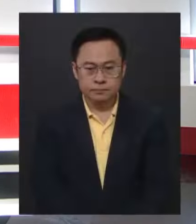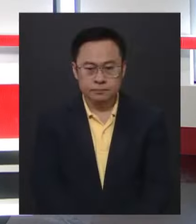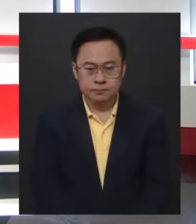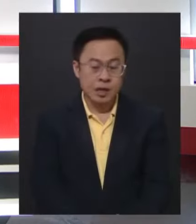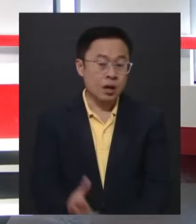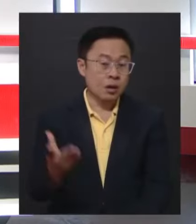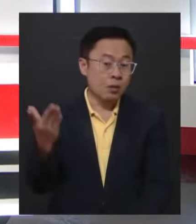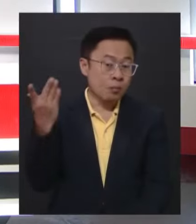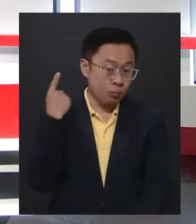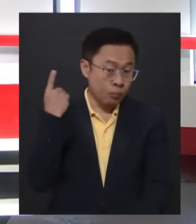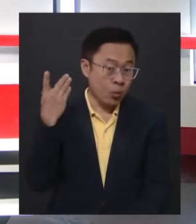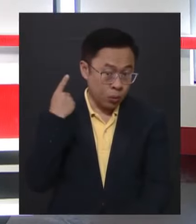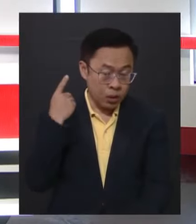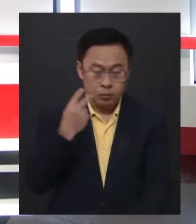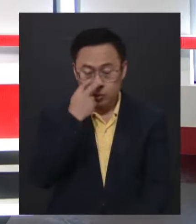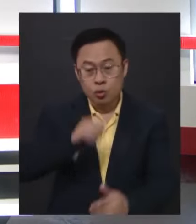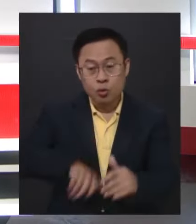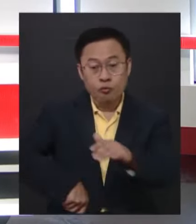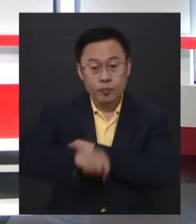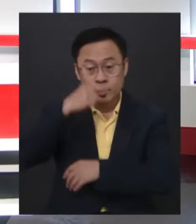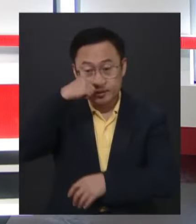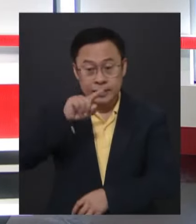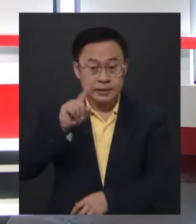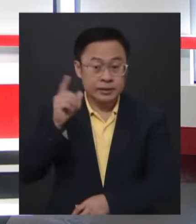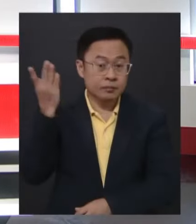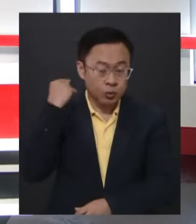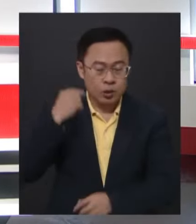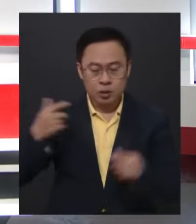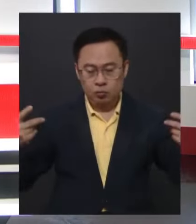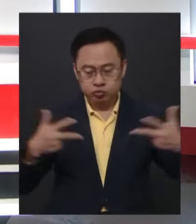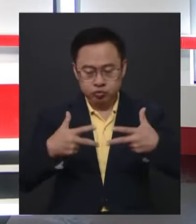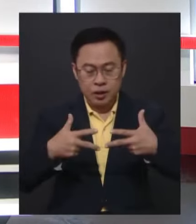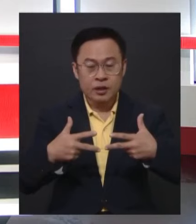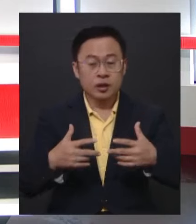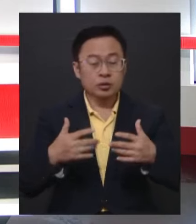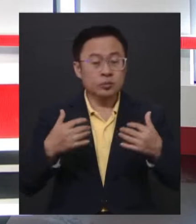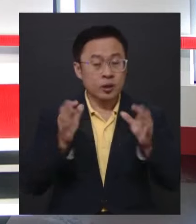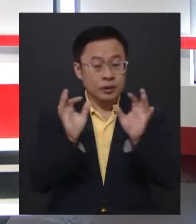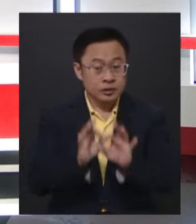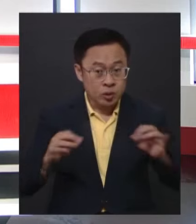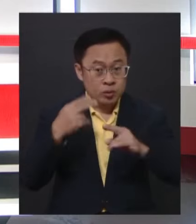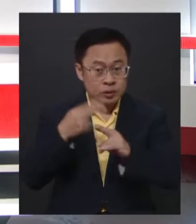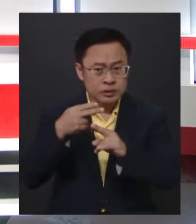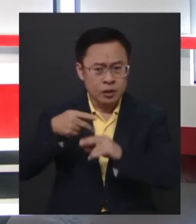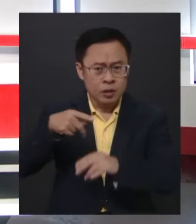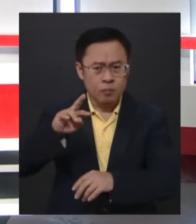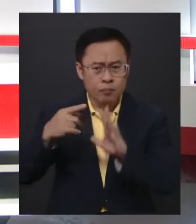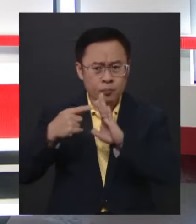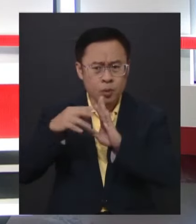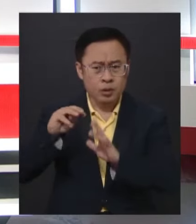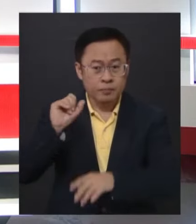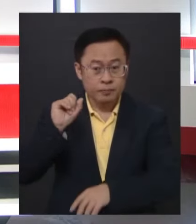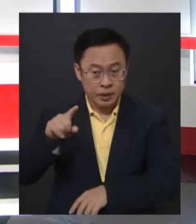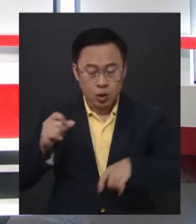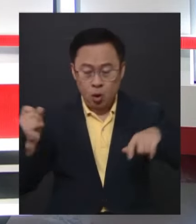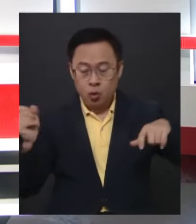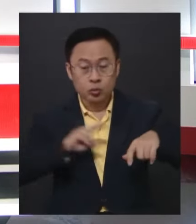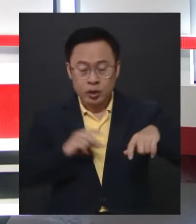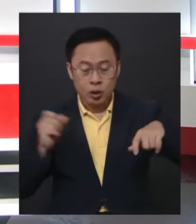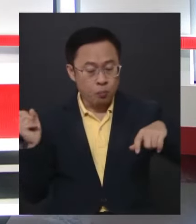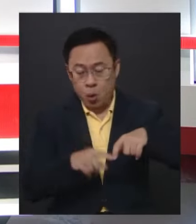ื่อวานนี้ครับเดี๋ยวเรามาดูไฮไลท์ฟุตบอลลิเวอร์พูลไทยลีกกันหน่อยครับปรเมศอาจวิไลนี่ต้องบอกว่าไม่รู้แกยิงแฮตทริกฉลองการติดทีมชาติหรือเปล่า